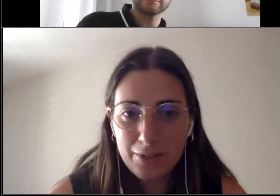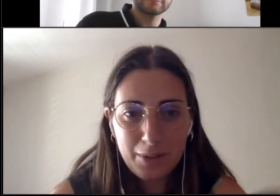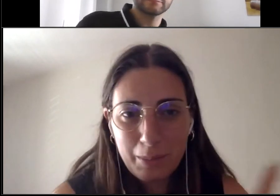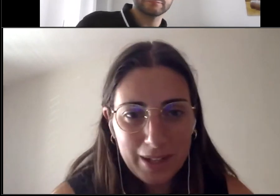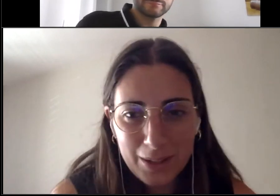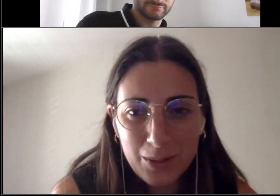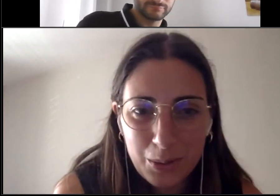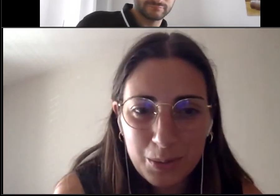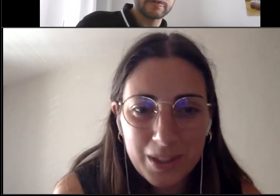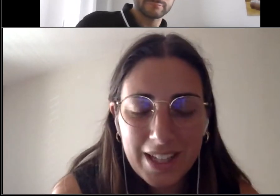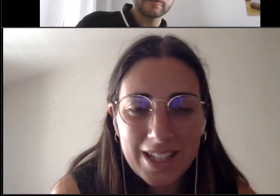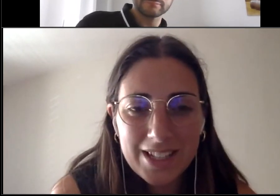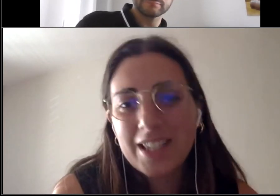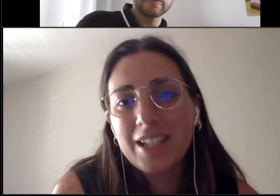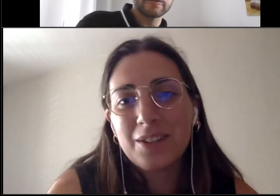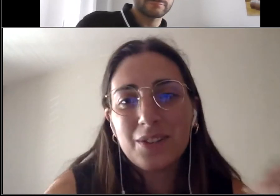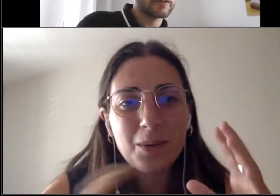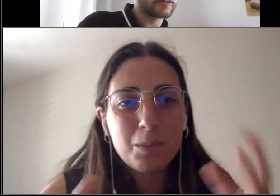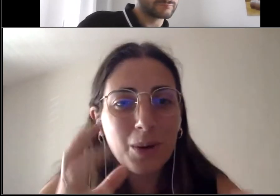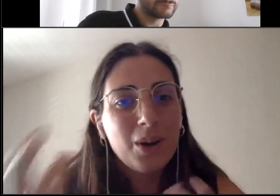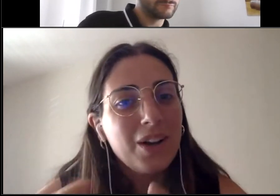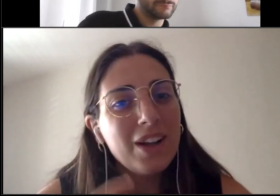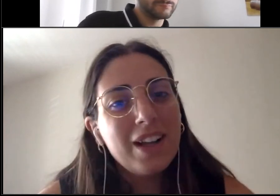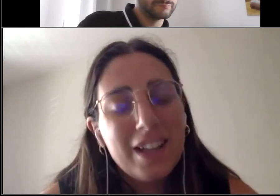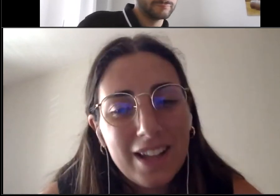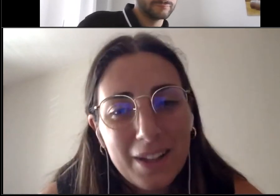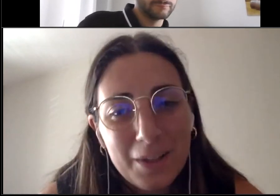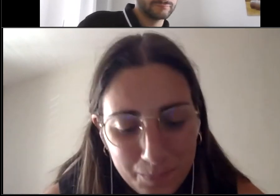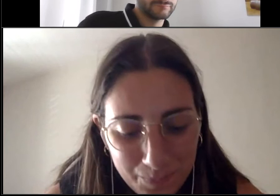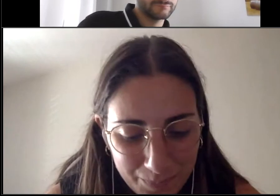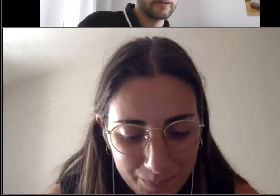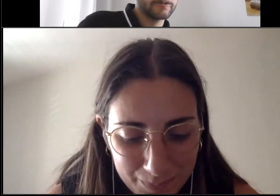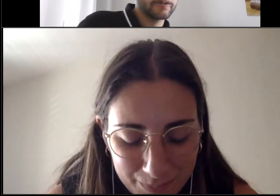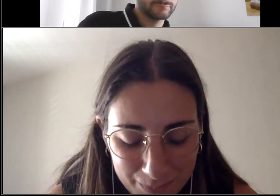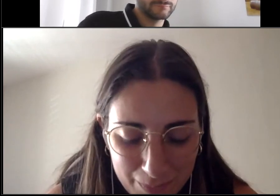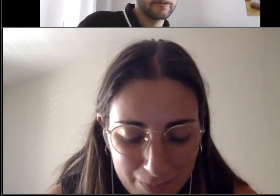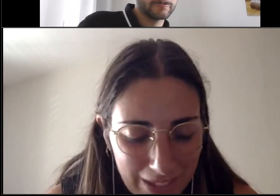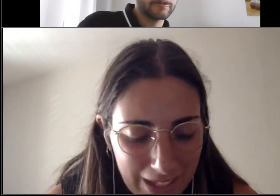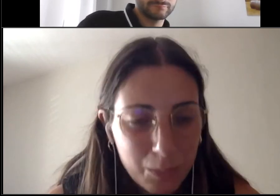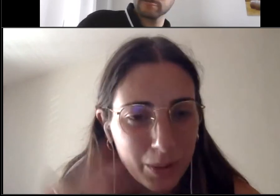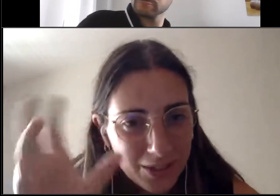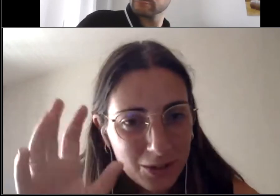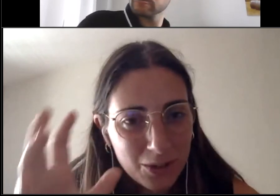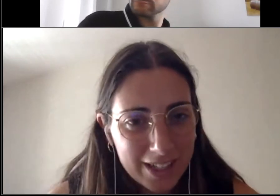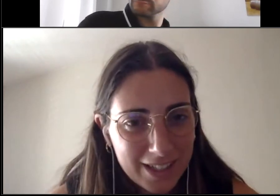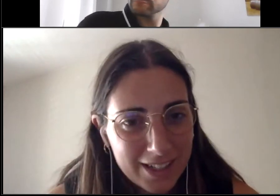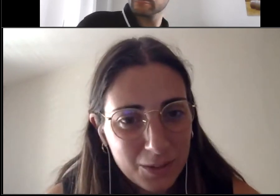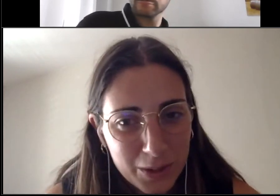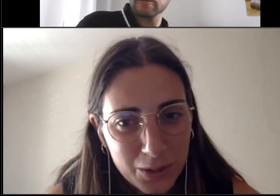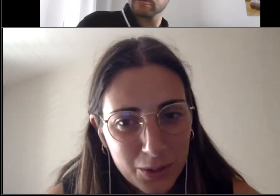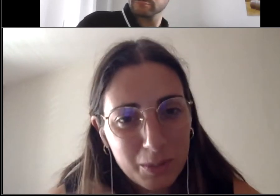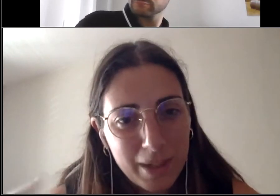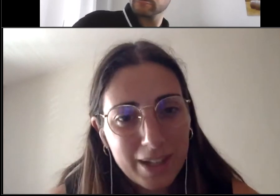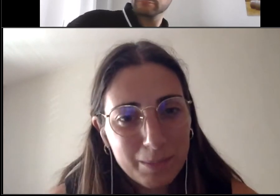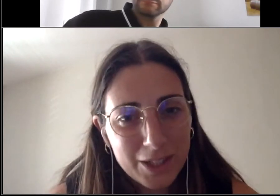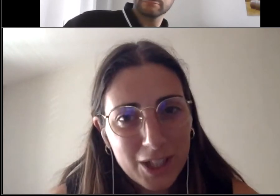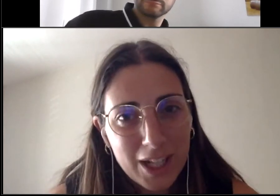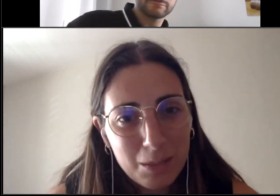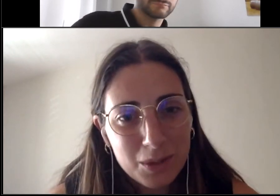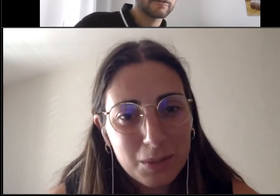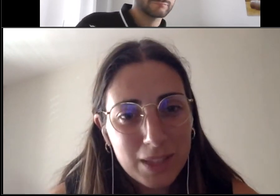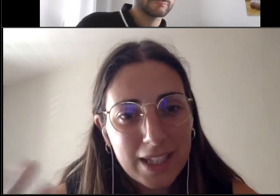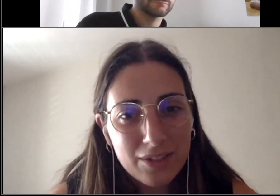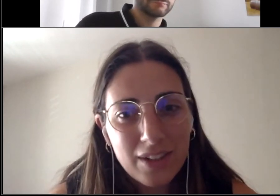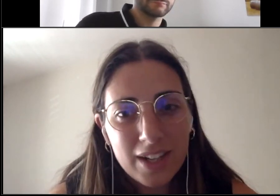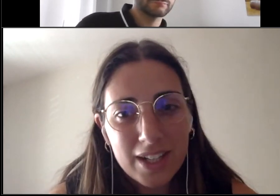anche entrare a far parte di una comunità energetica quindi è un po è un po' zigogolata la situazione ma ma